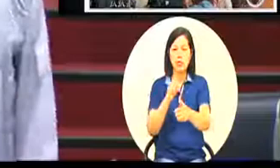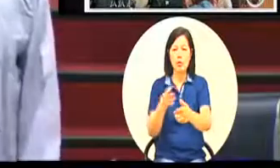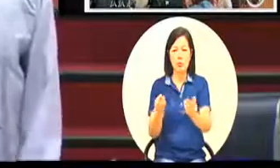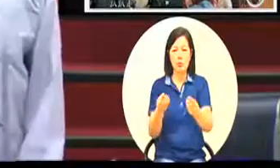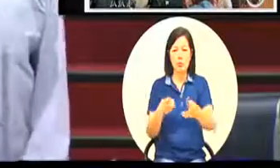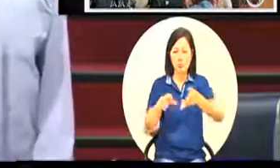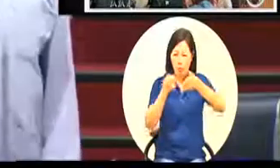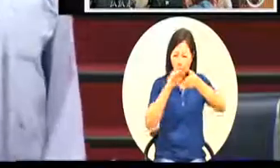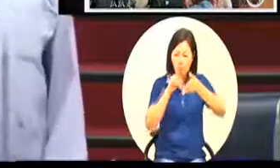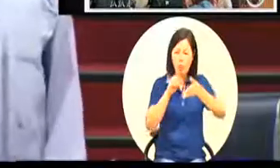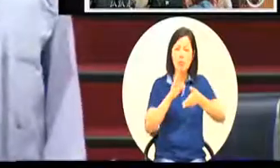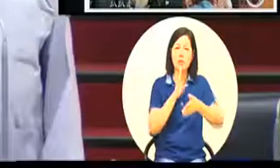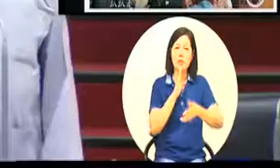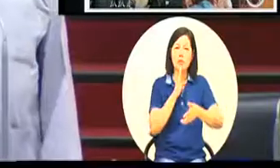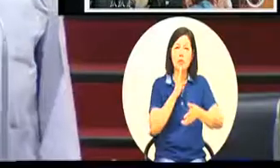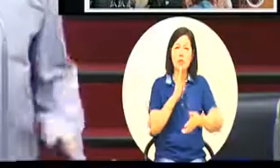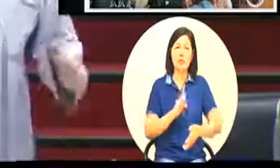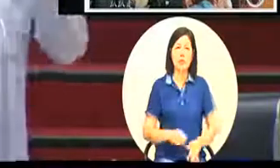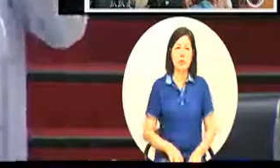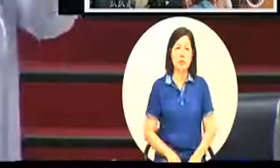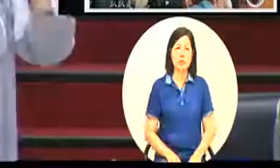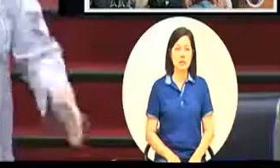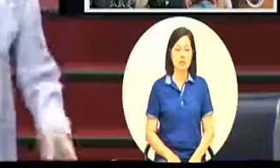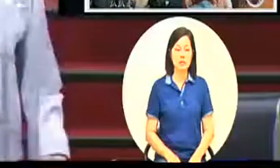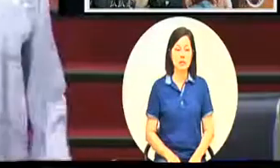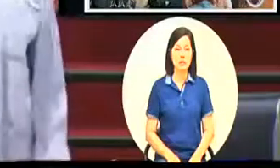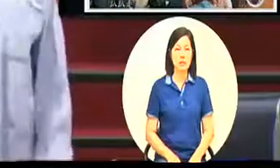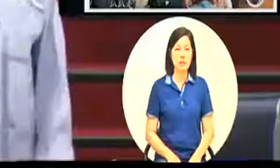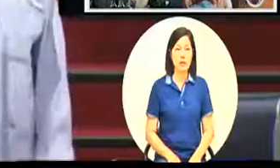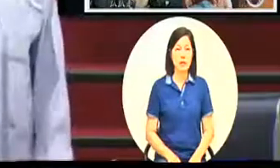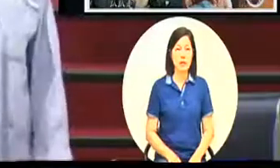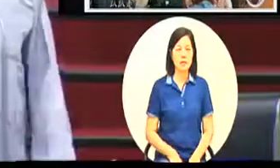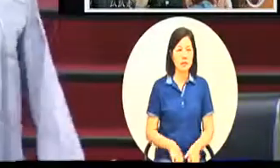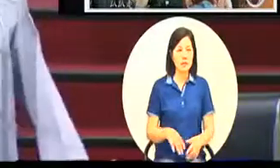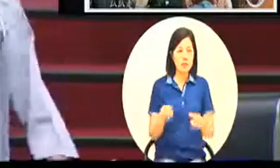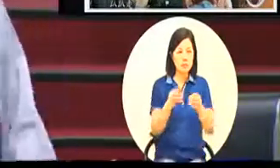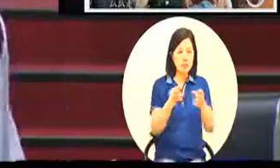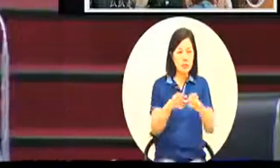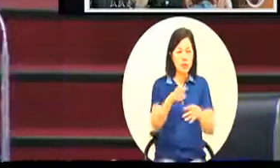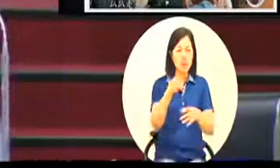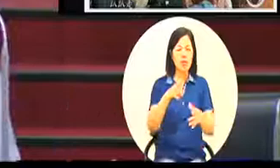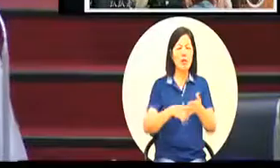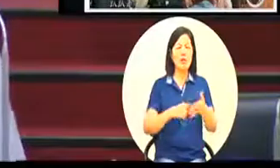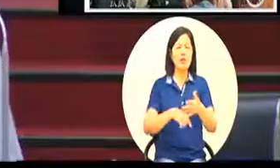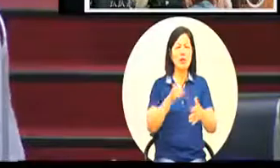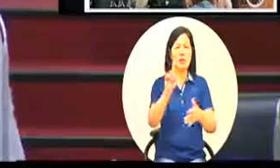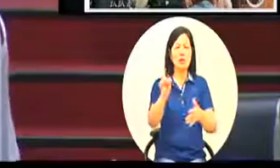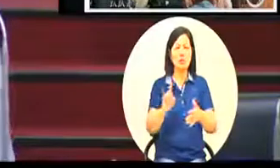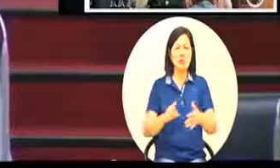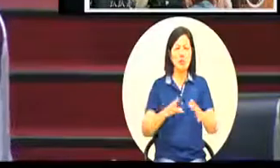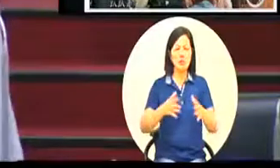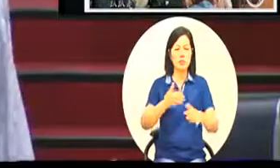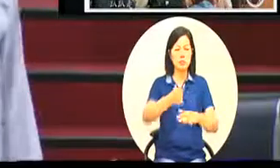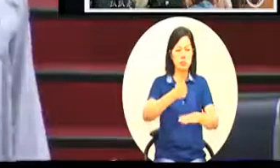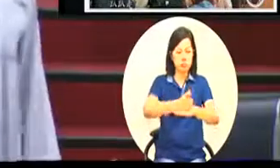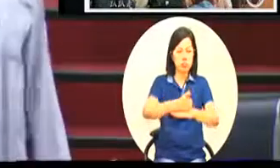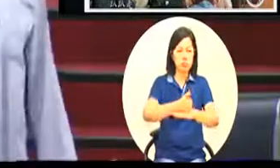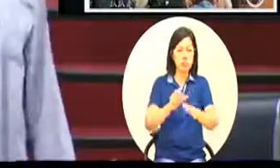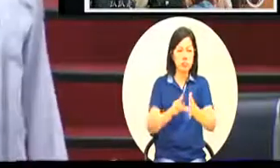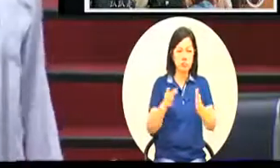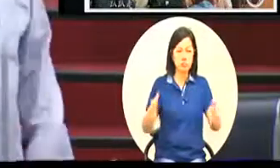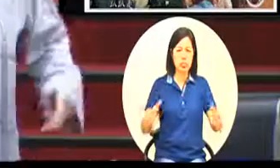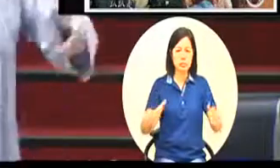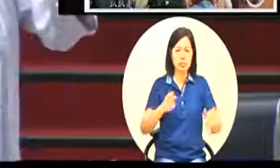呢，行情阁也好，理论同简单嘛。伊咧做总统的时阵，六十五岁以上